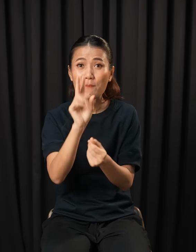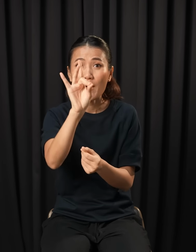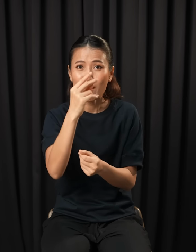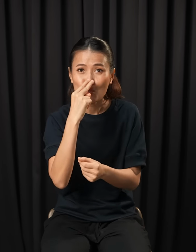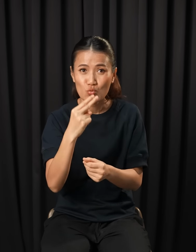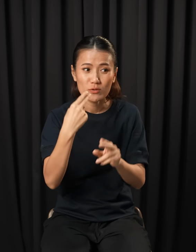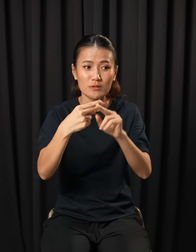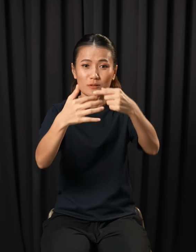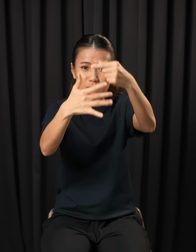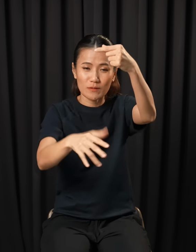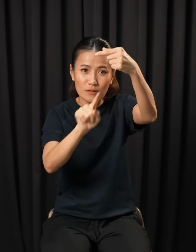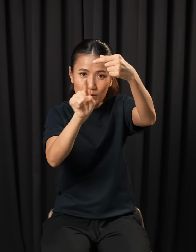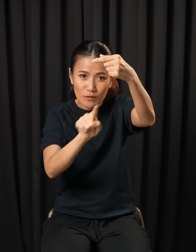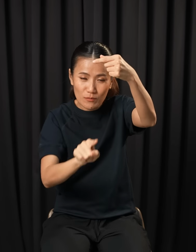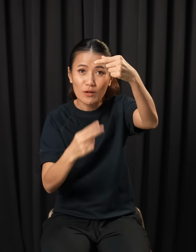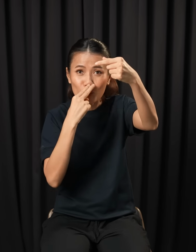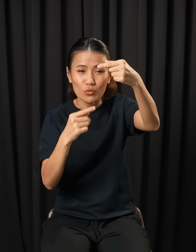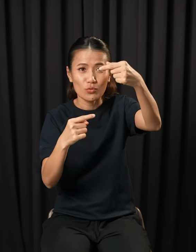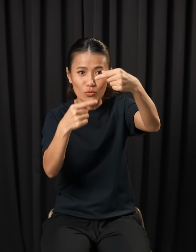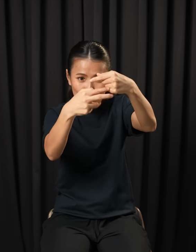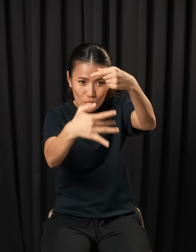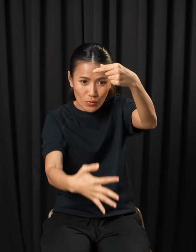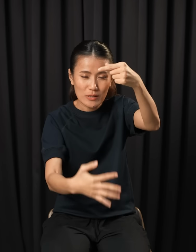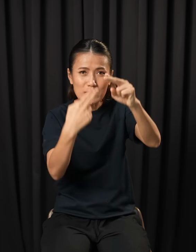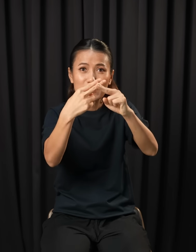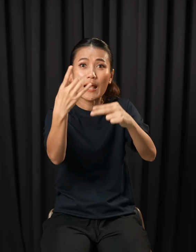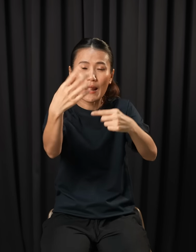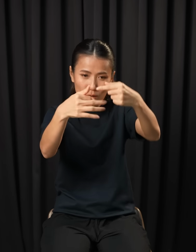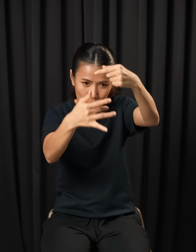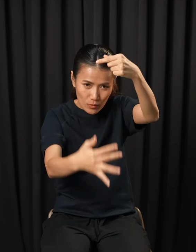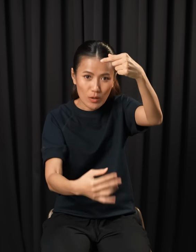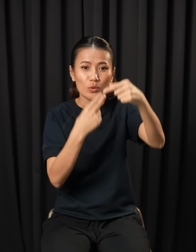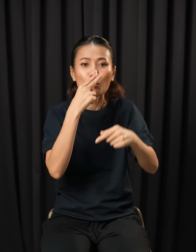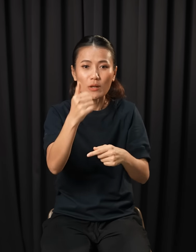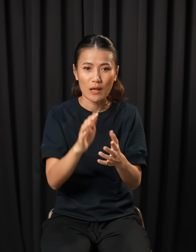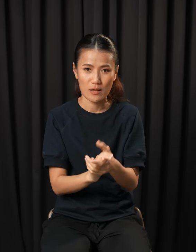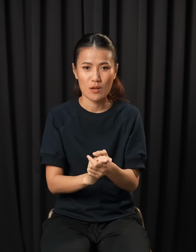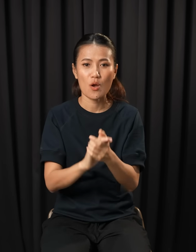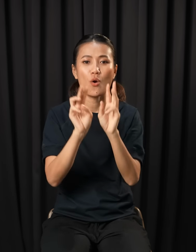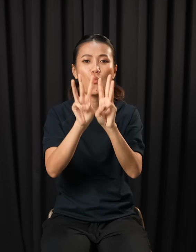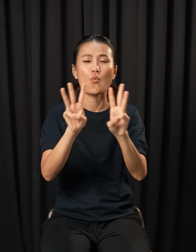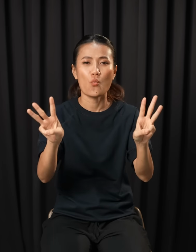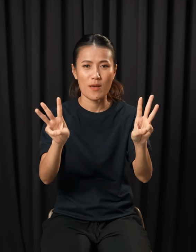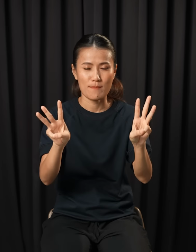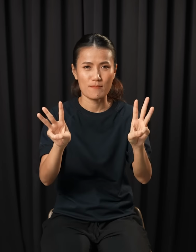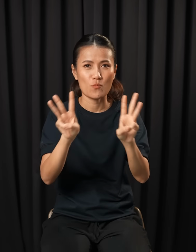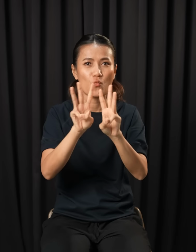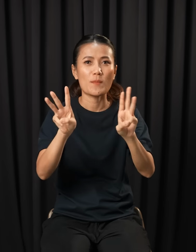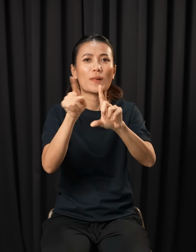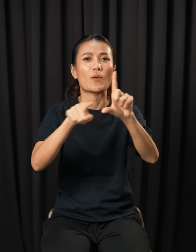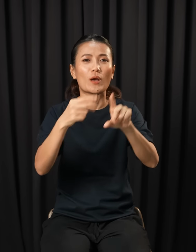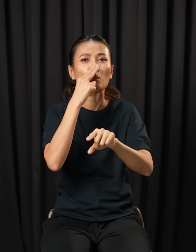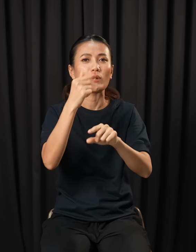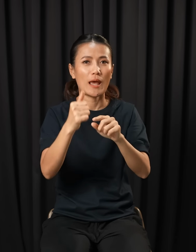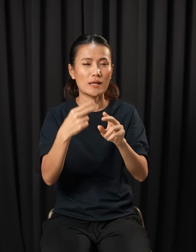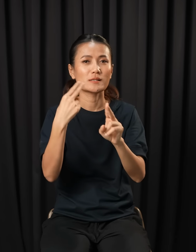ญชีรายชื่อนี้ ถ้าจะเอาขาโหดจีนเทาไทยเทาก็ต้องดูเบอร์8นี่เราต้องใช้แบบนี้แล้วให้เขาไปดูต่อเองนะเว็บไซต์ครับ